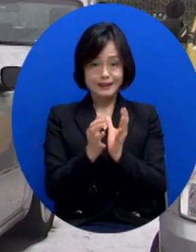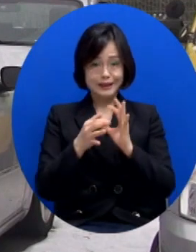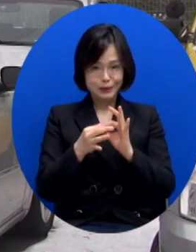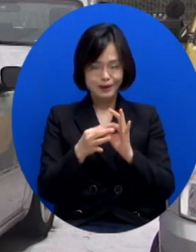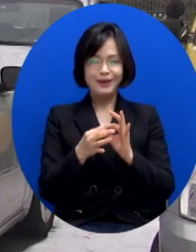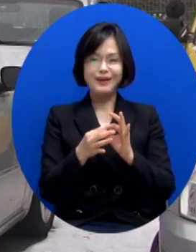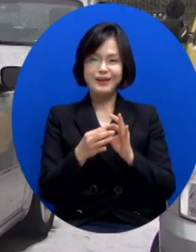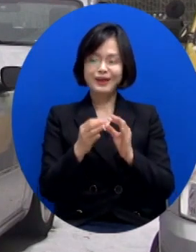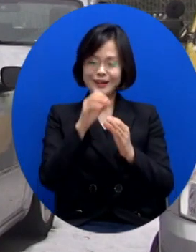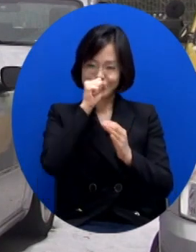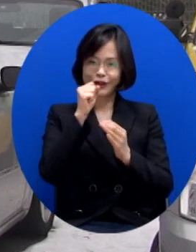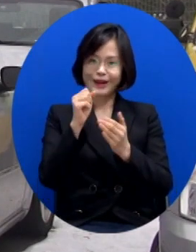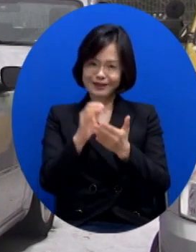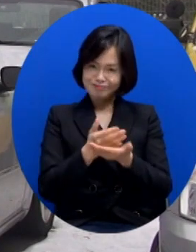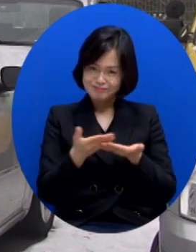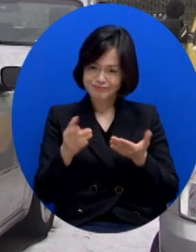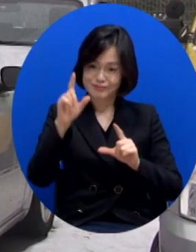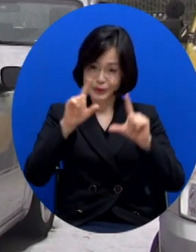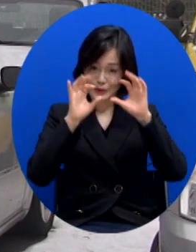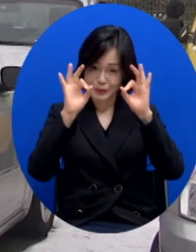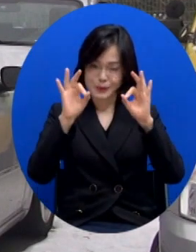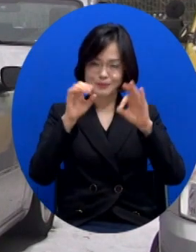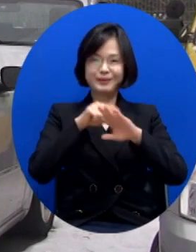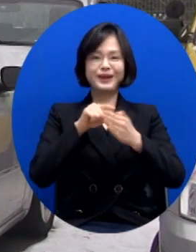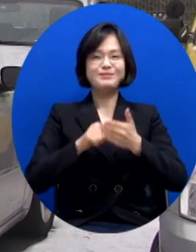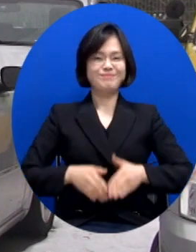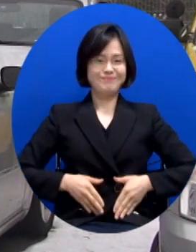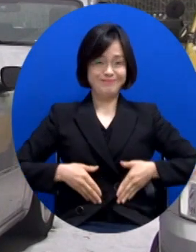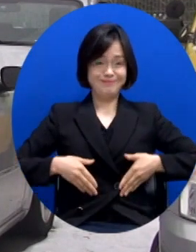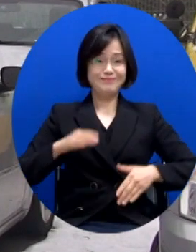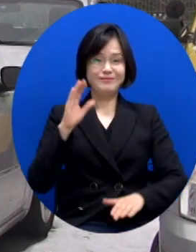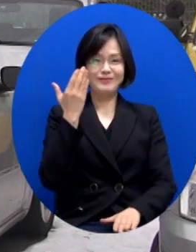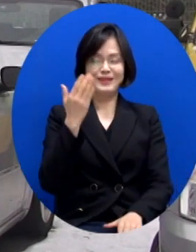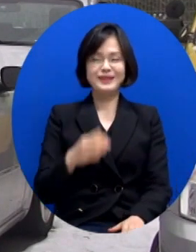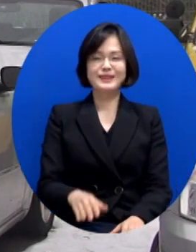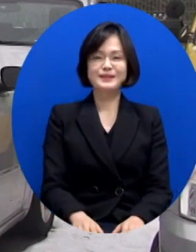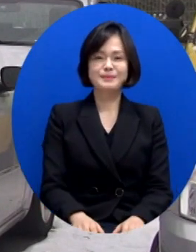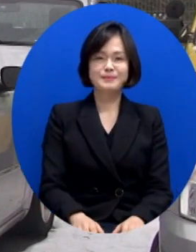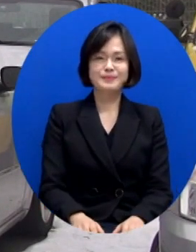우리 사회를 따뜻하게 하고 있습니다. CTS 뉴스 전상민입니다.